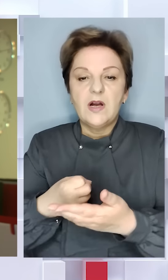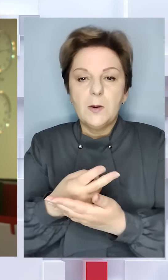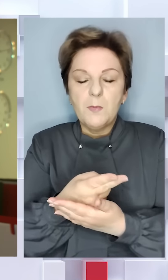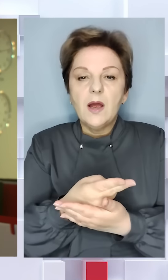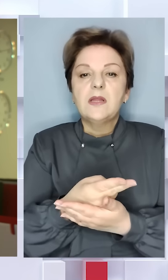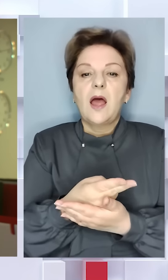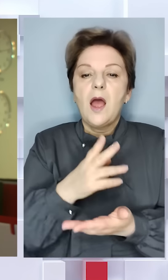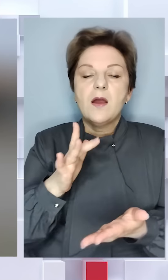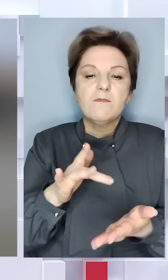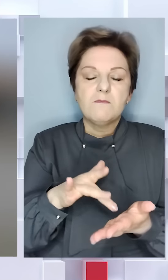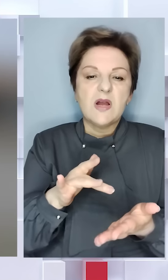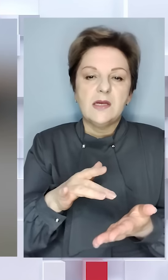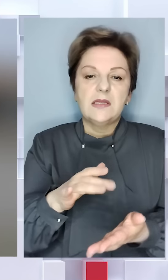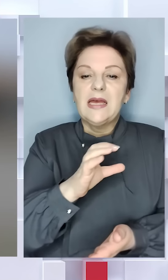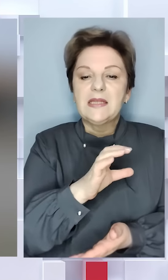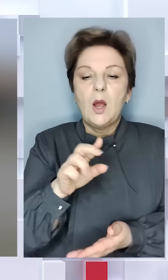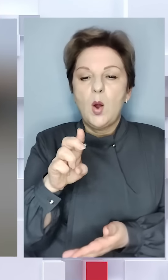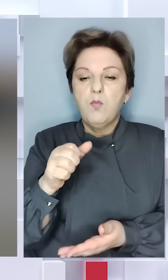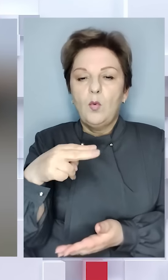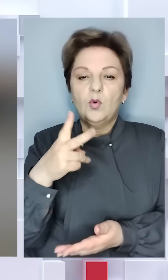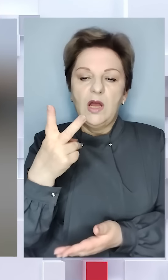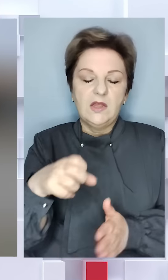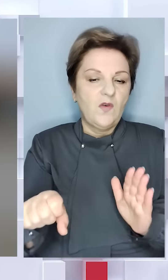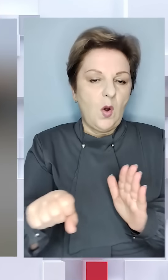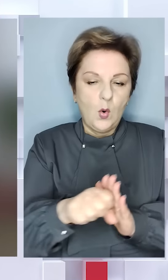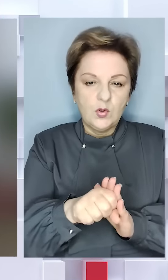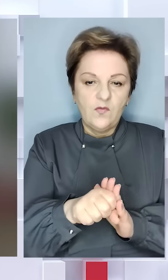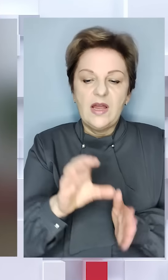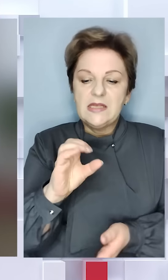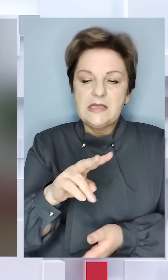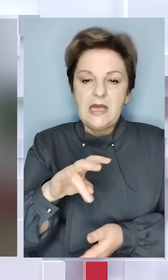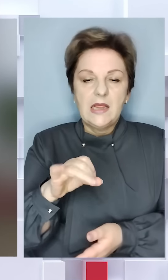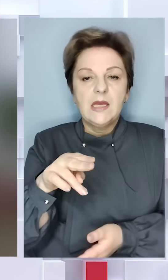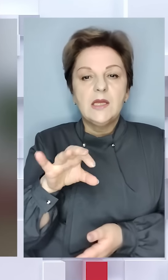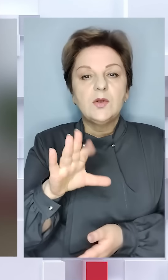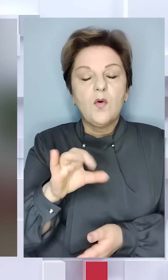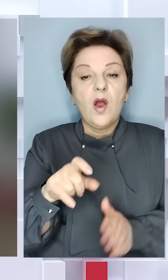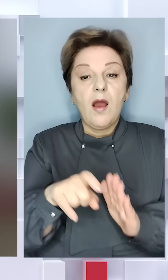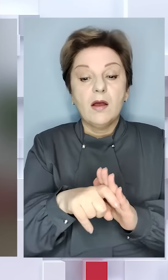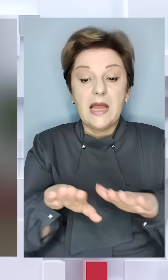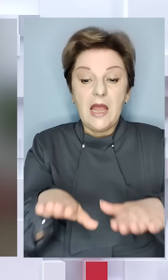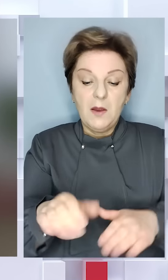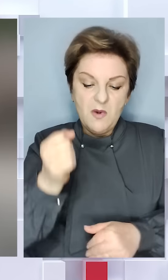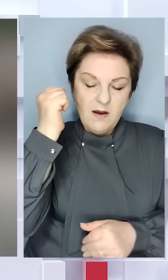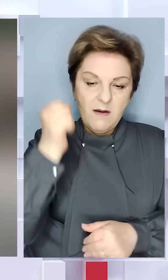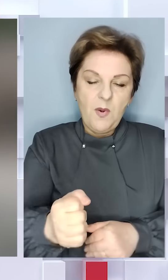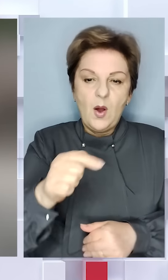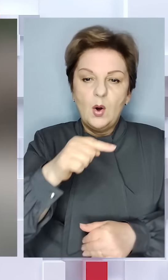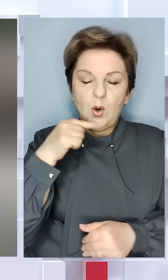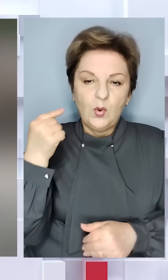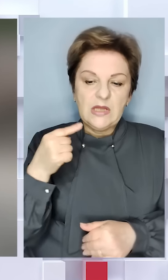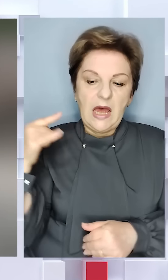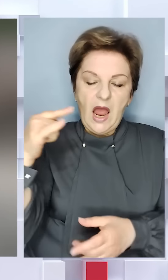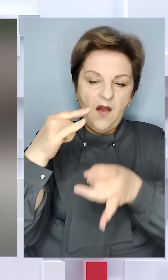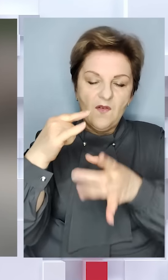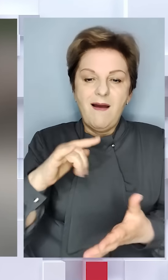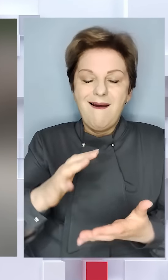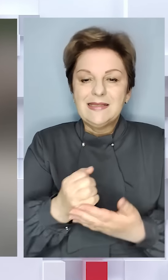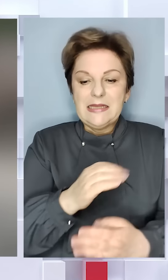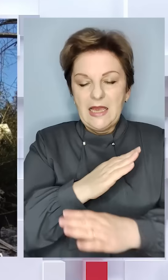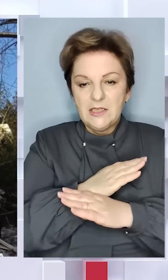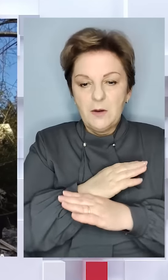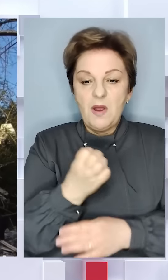місті Середина Буда. Уже двоє загиблих у Селидовому на Донеччині. На місці падіння російських авіабомб знайшли